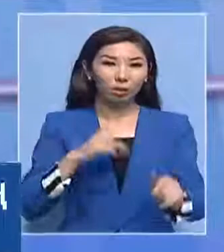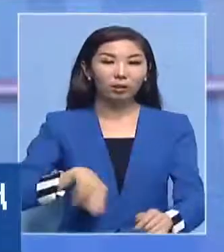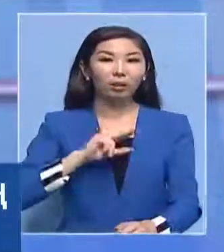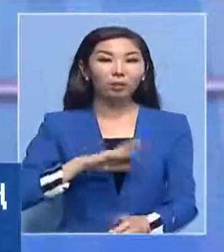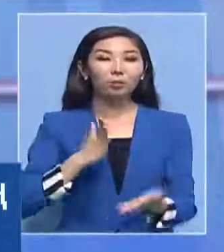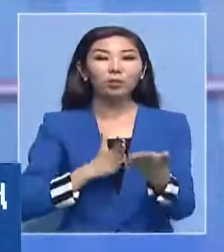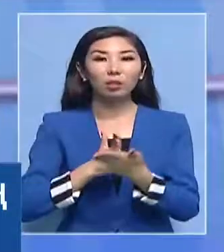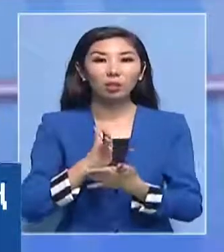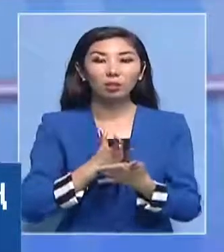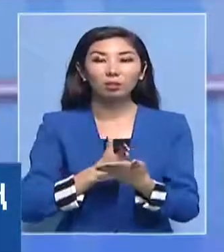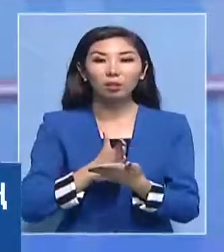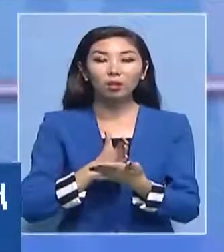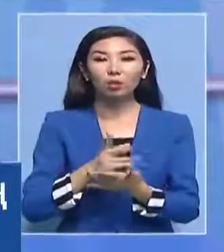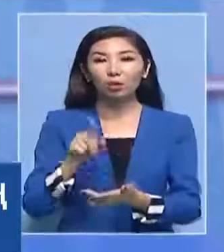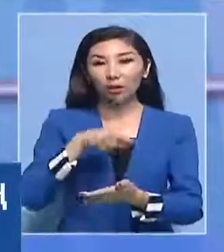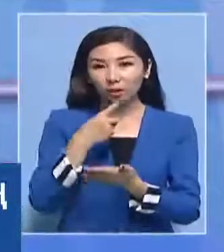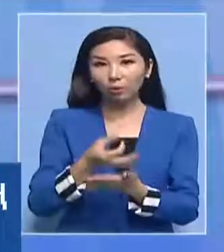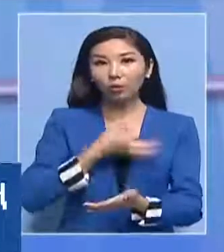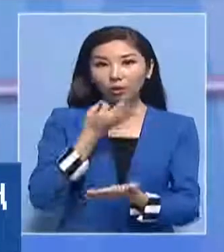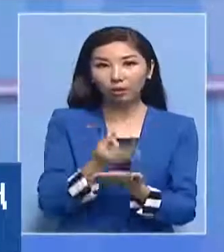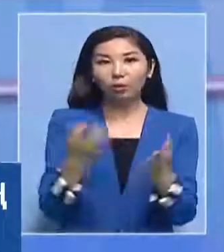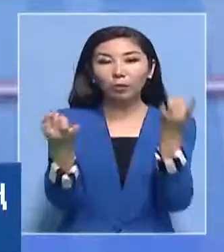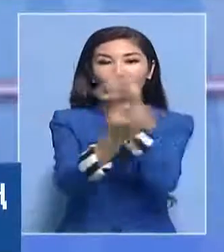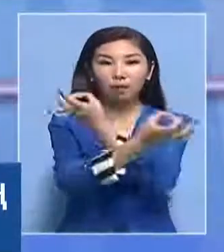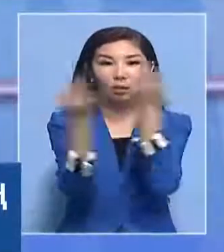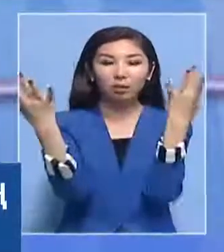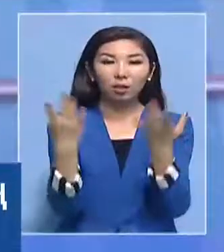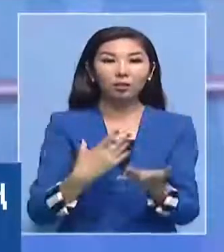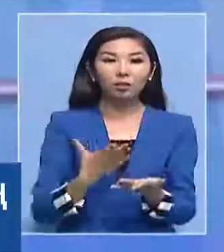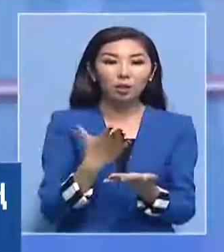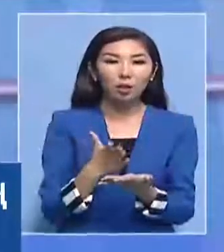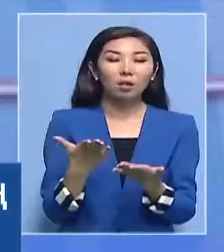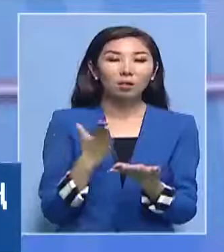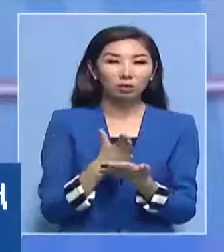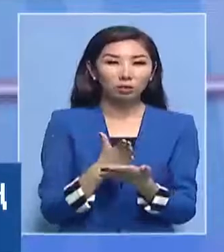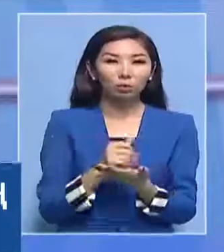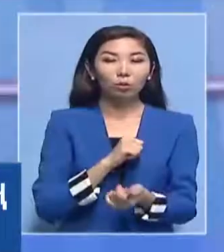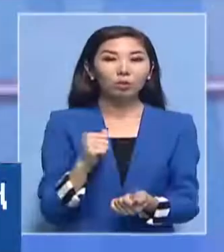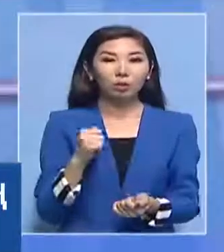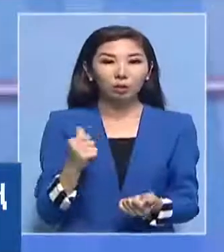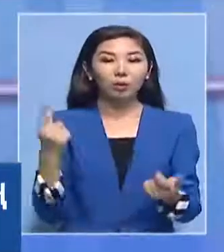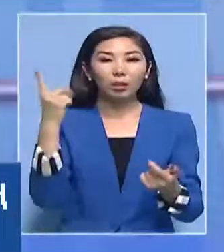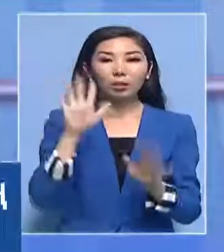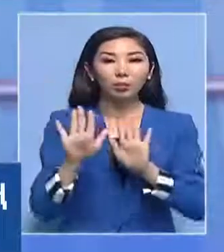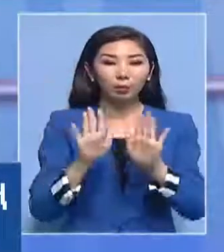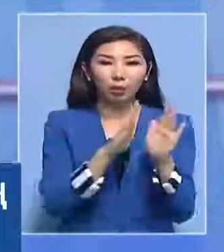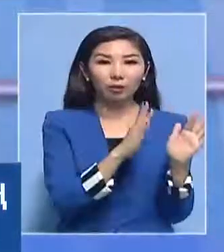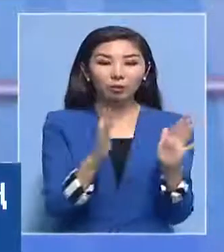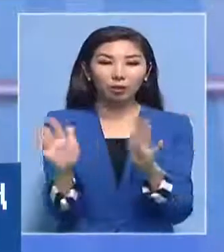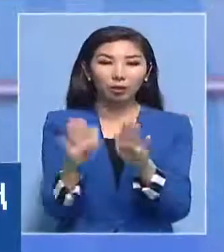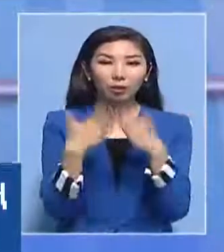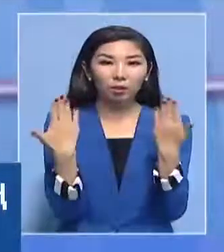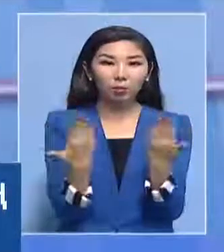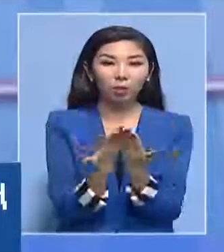жаңа қызметкерлерінің не сұрақтары қойылған. Бүкіл мәдениет саласының сұрақтары қойылды. Өзіңізге мәлім, библиотекарь, басқаларының